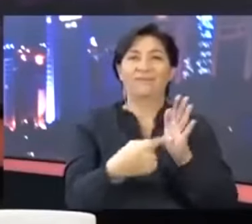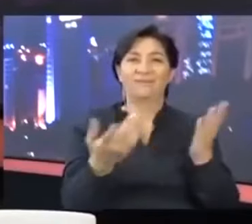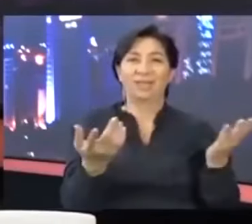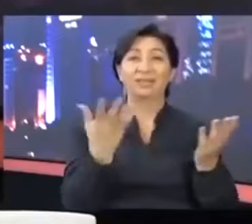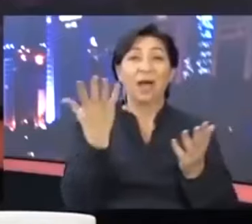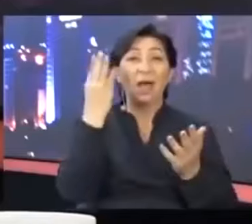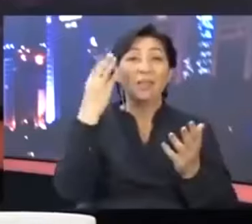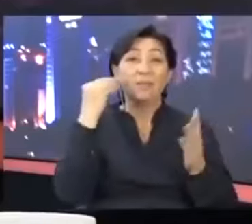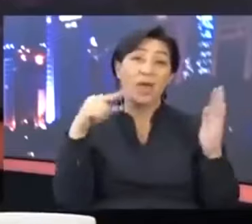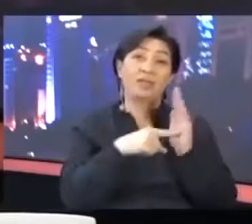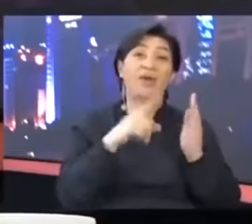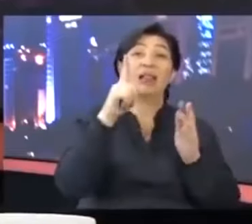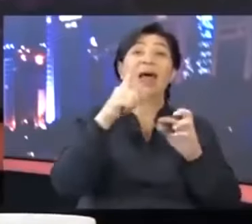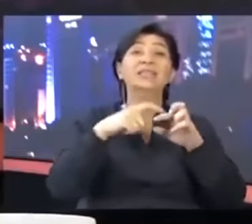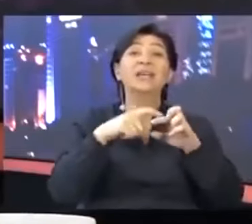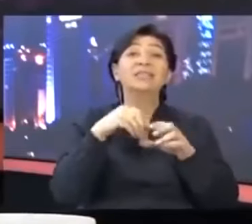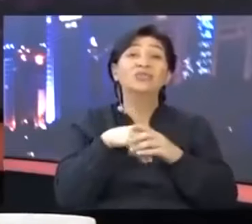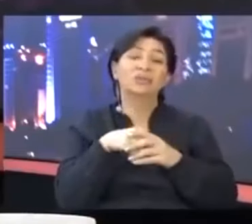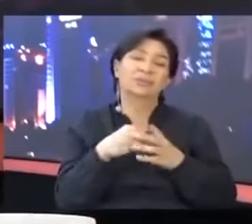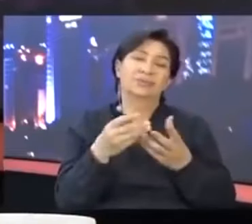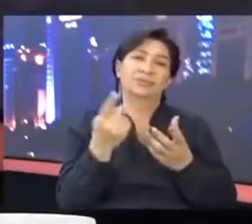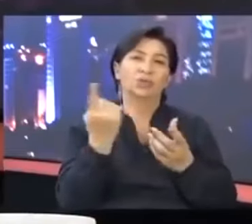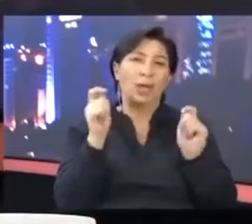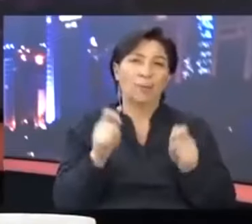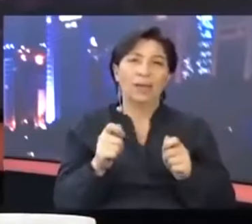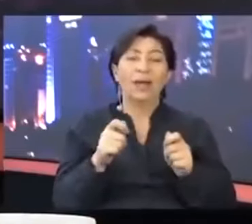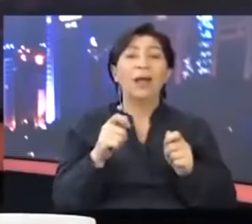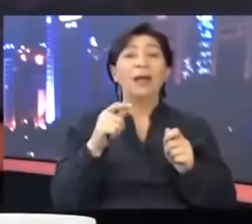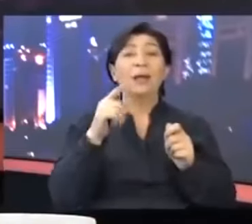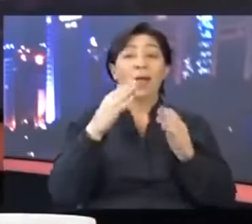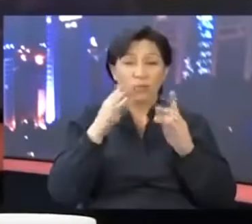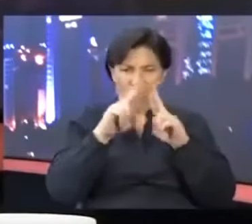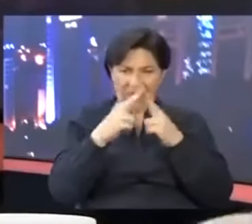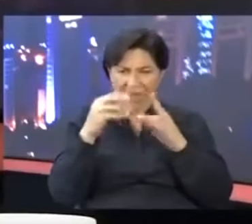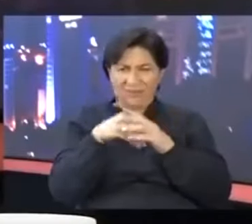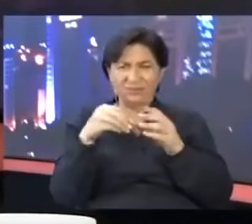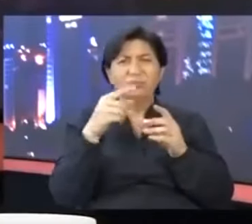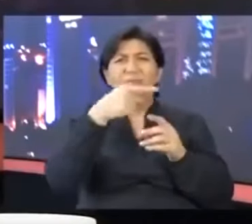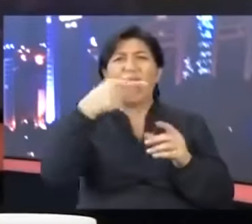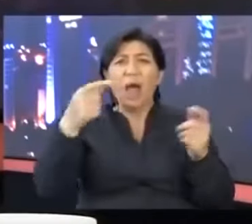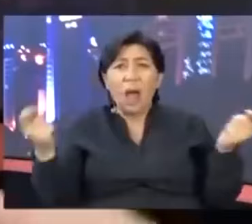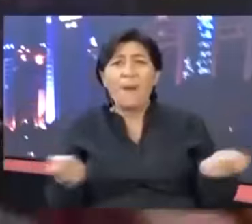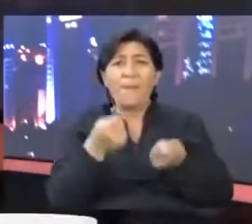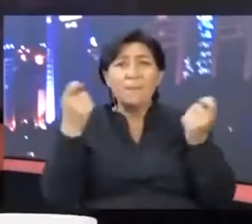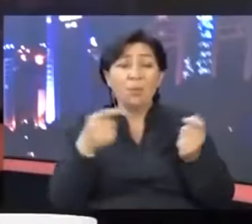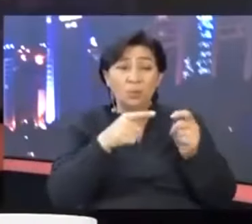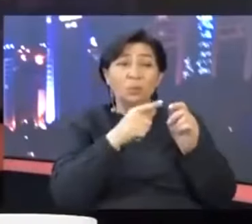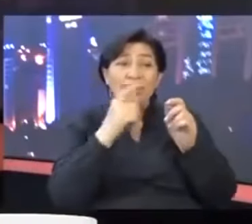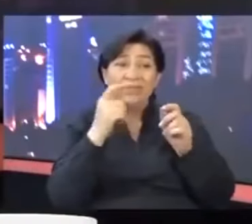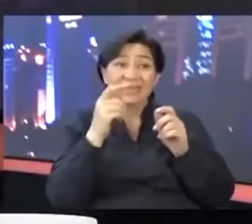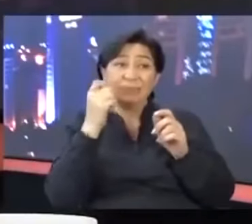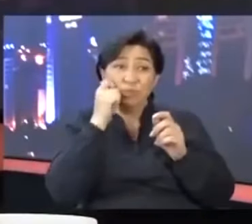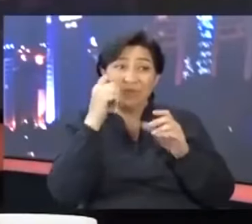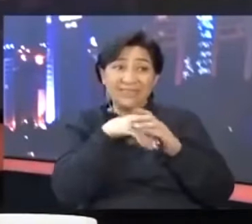çok daha anlamlı hedefler Allah rıı için bir şey yapmak dünyadaki bir daire için yıllarını veren insanlara bir zahmet bu dinin kitabını da anlamaya